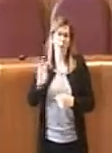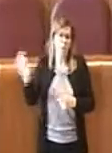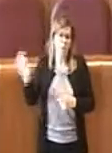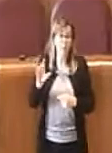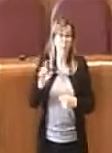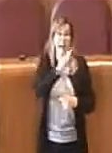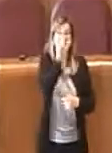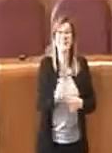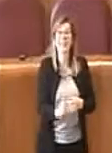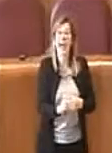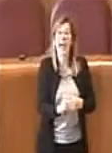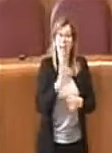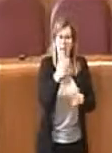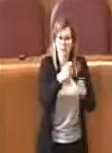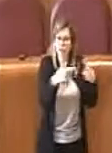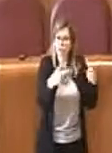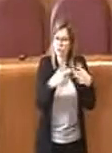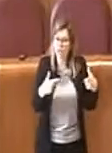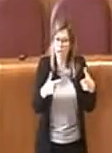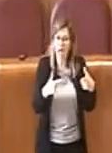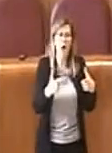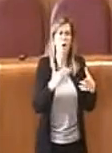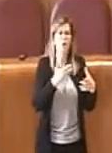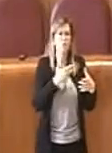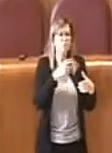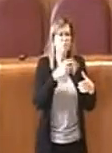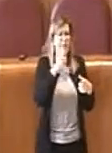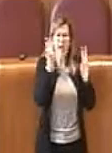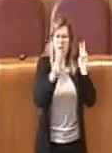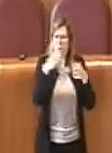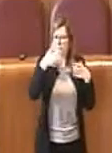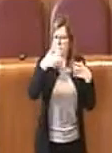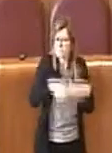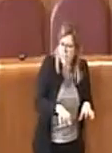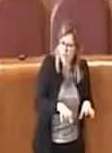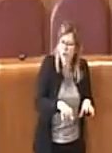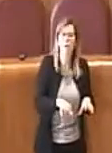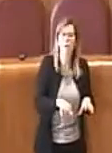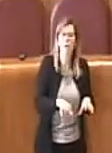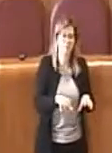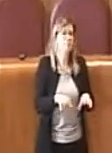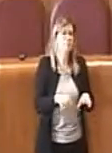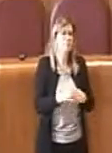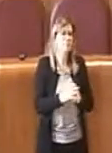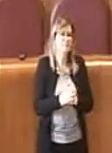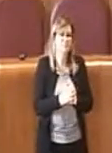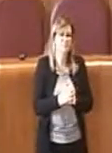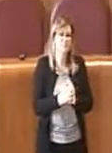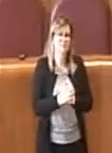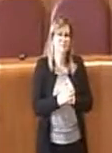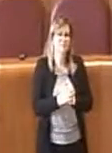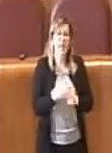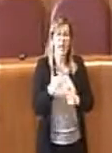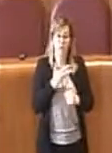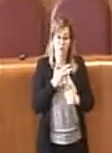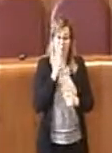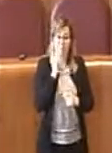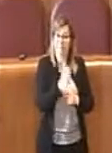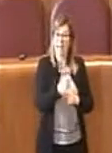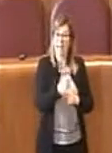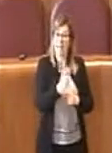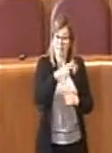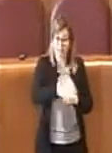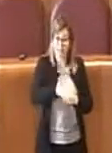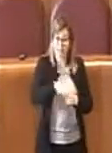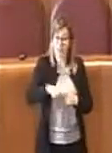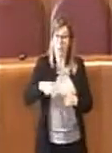italiane anche con meno infrastrutture del trasporto pubblico di noi hanno un sistema di tariffazione e soprattutto